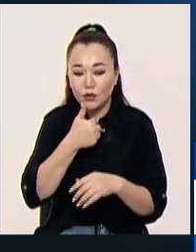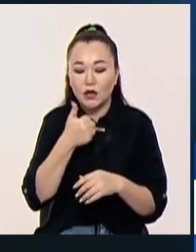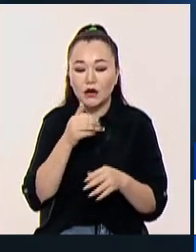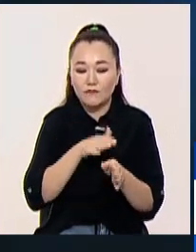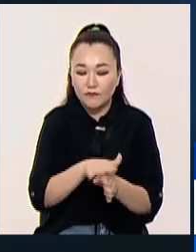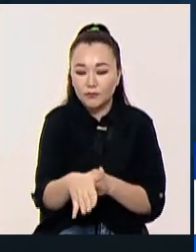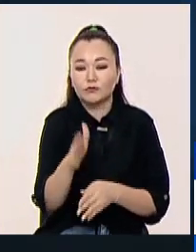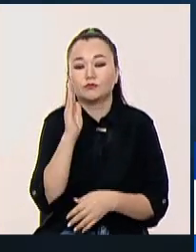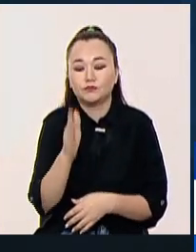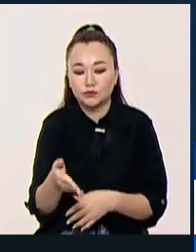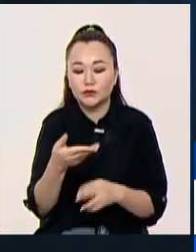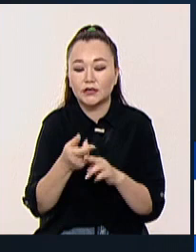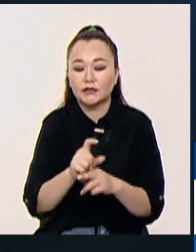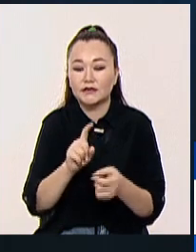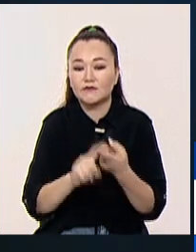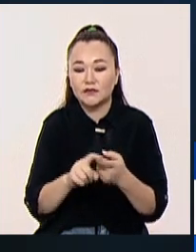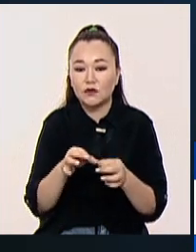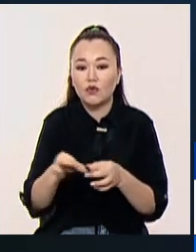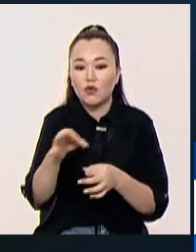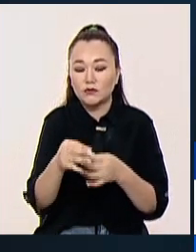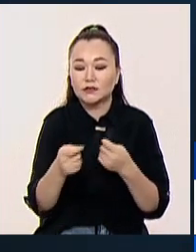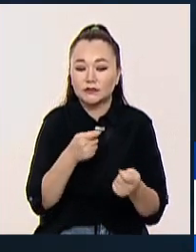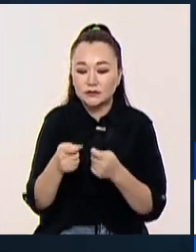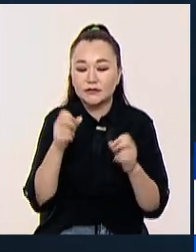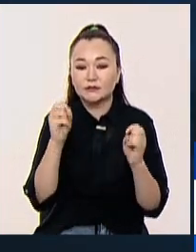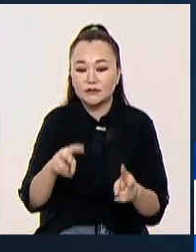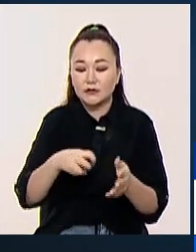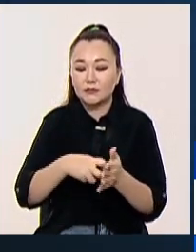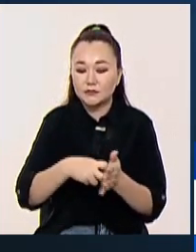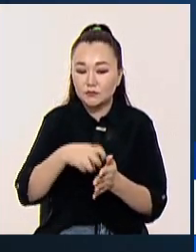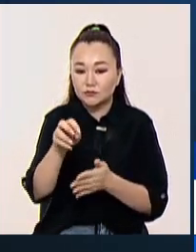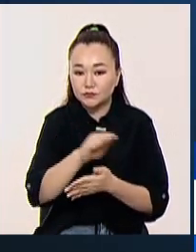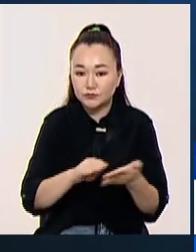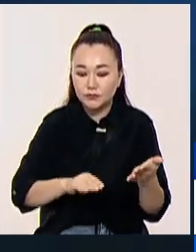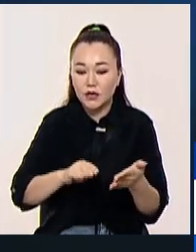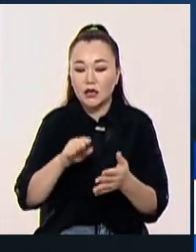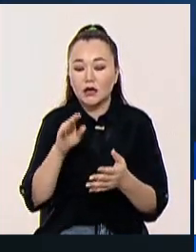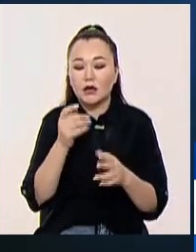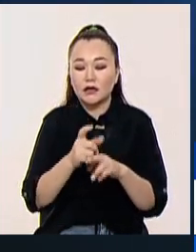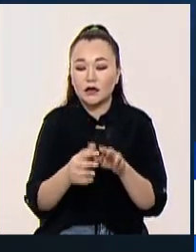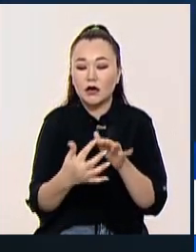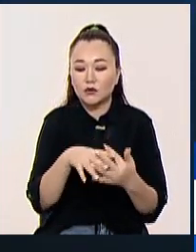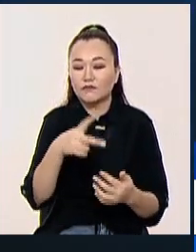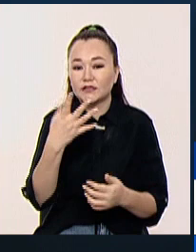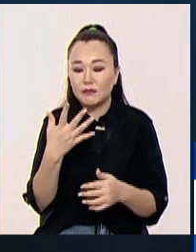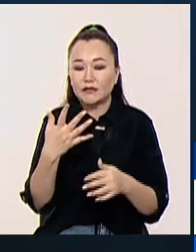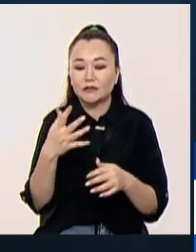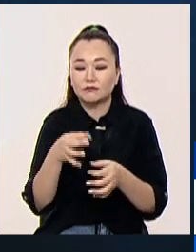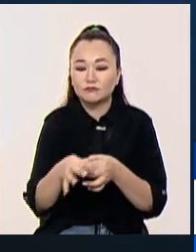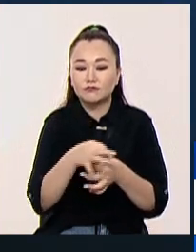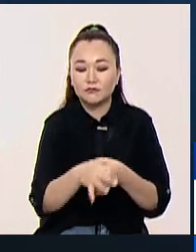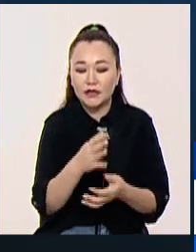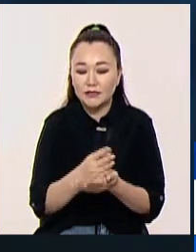жүзеге асады. Ол бойынша облыста басқармаға арнайы хат жазылған. Сарсу ауданы бойынша 25 елді мекен бар.